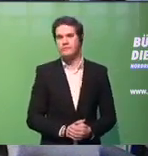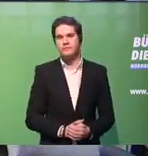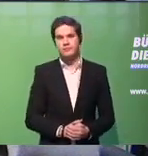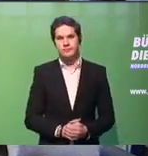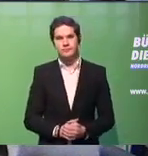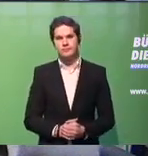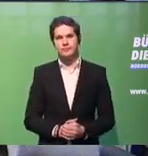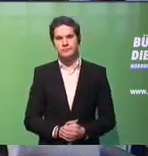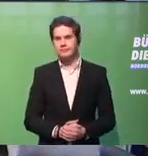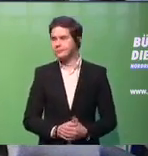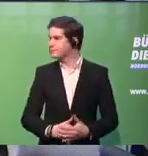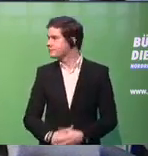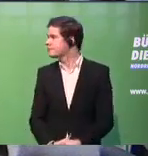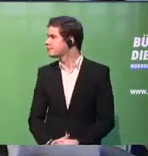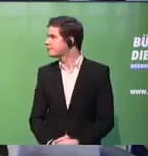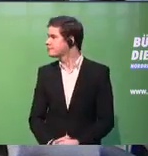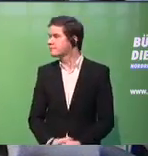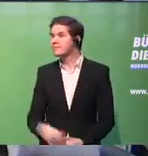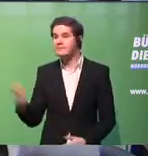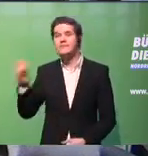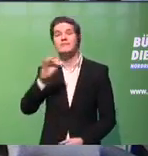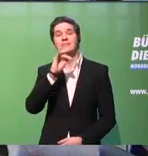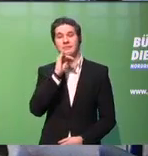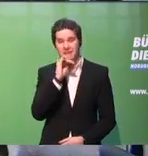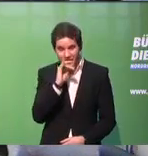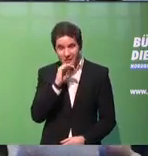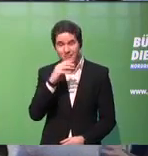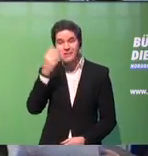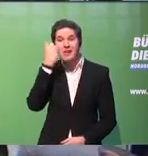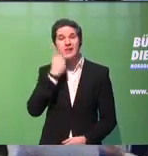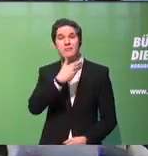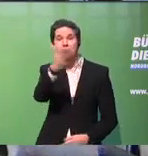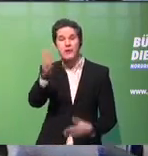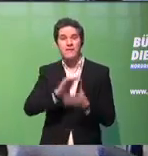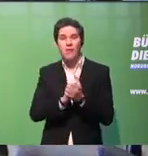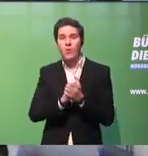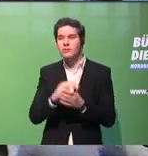gehe ich. Ja, liebe Freundinnen und Freunde, hallo.